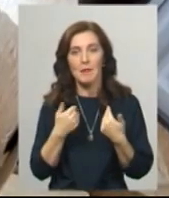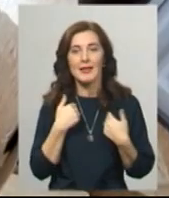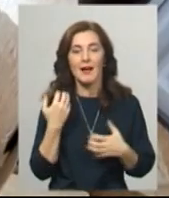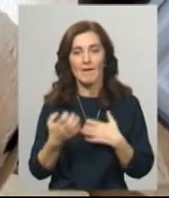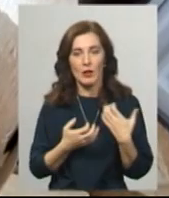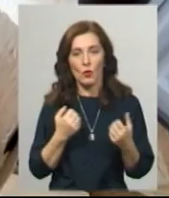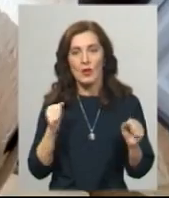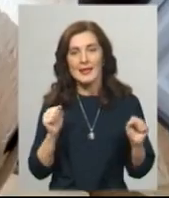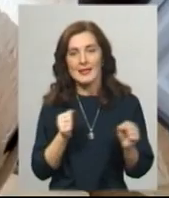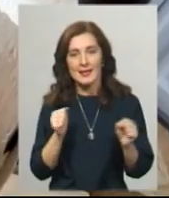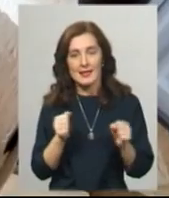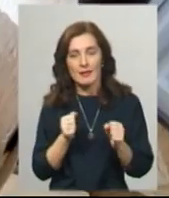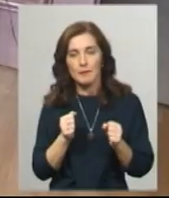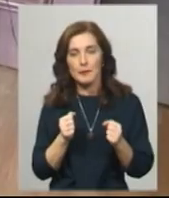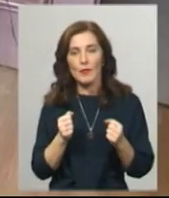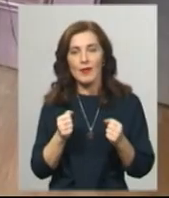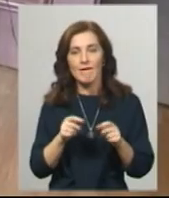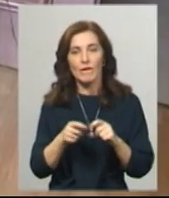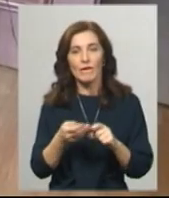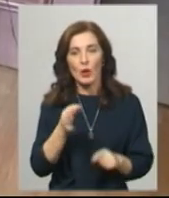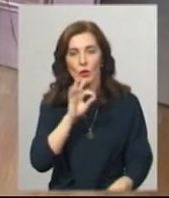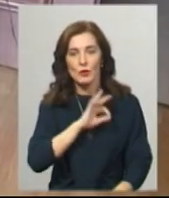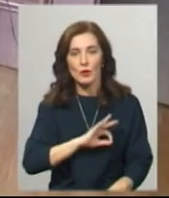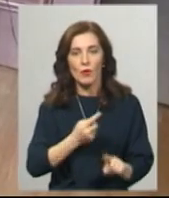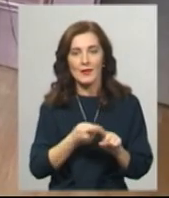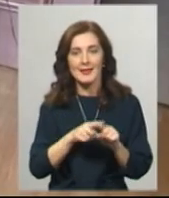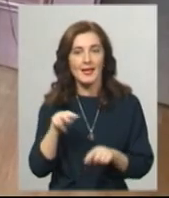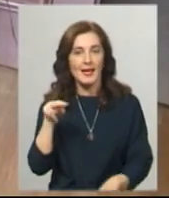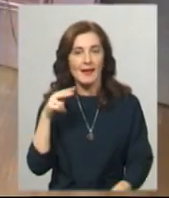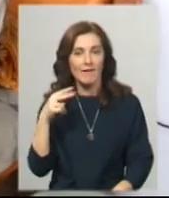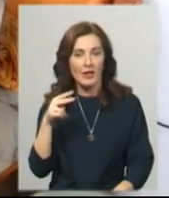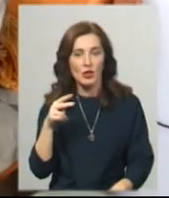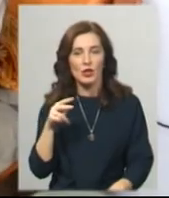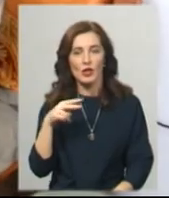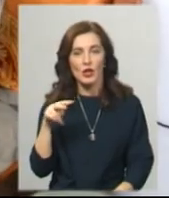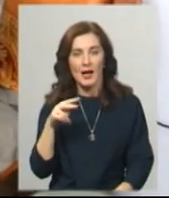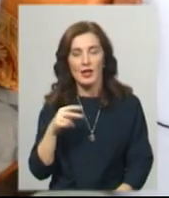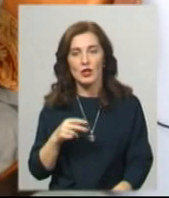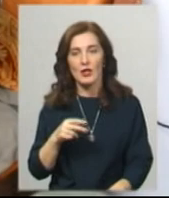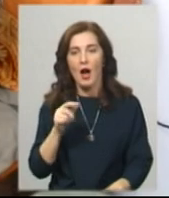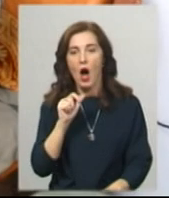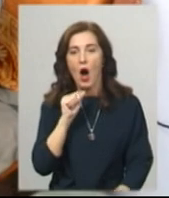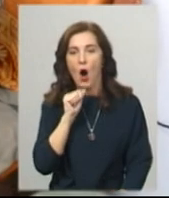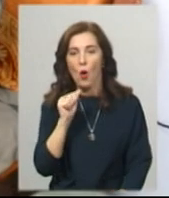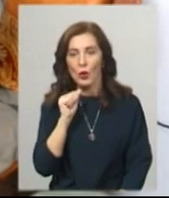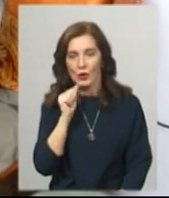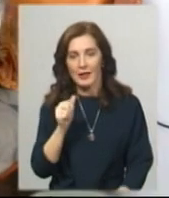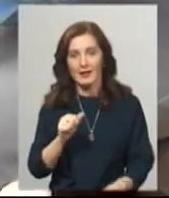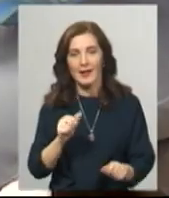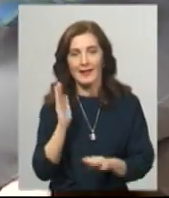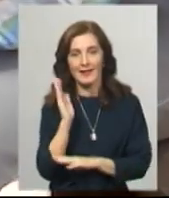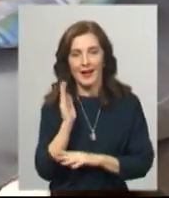зиму різьбяр використовує кубометр деревини. Це груша, черешня, липа, горіх. Структуру цієї деревини скульптор вважає цікавою для